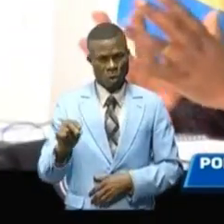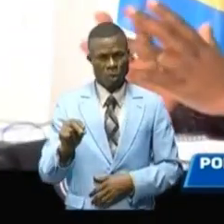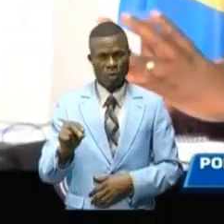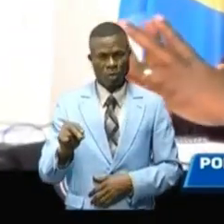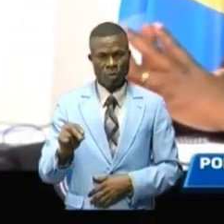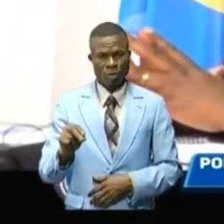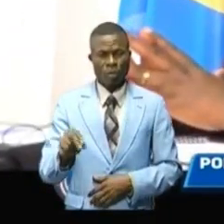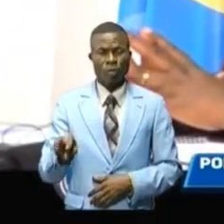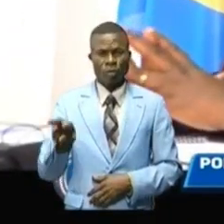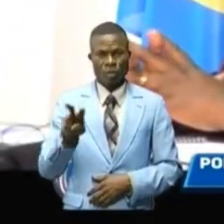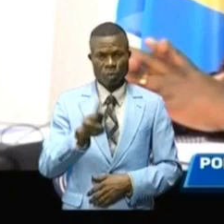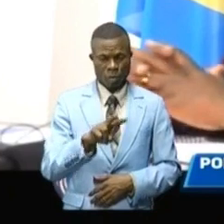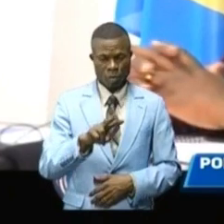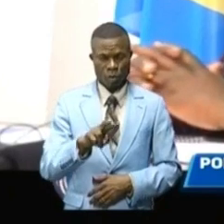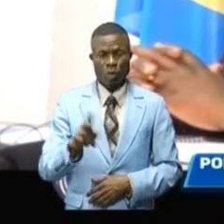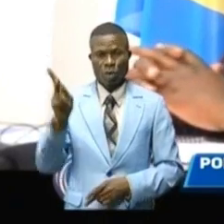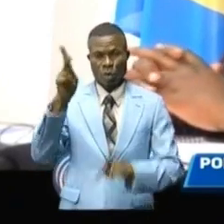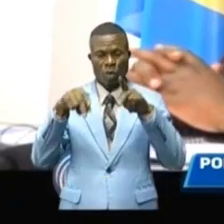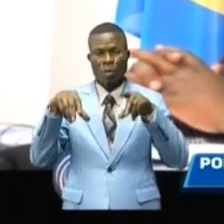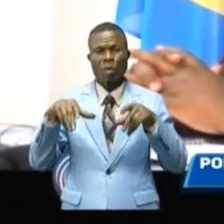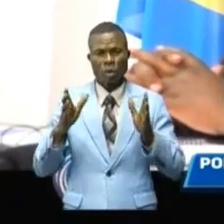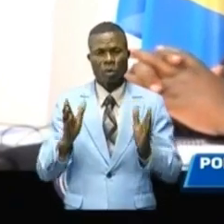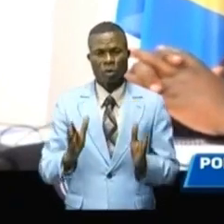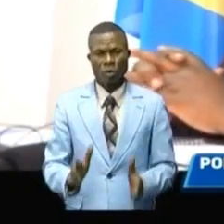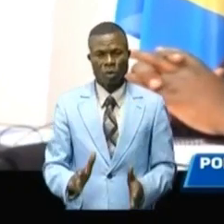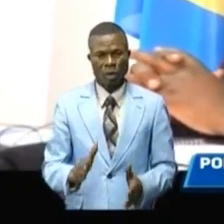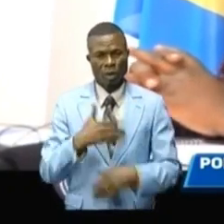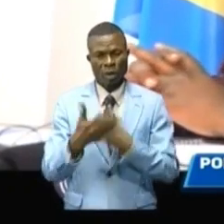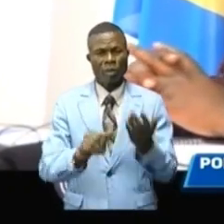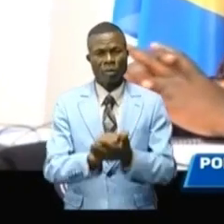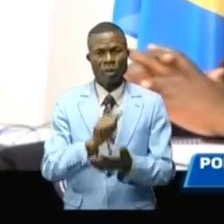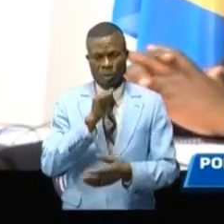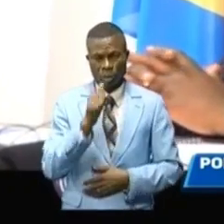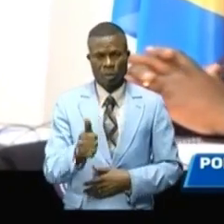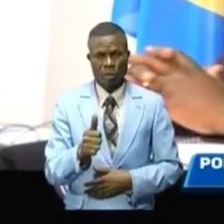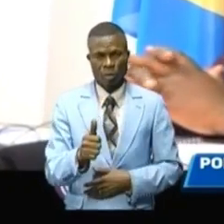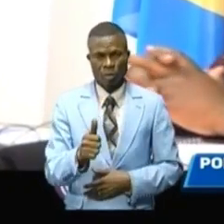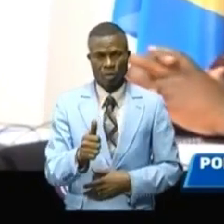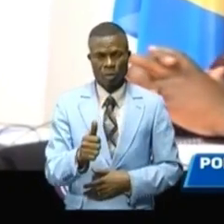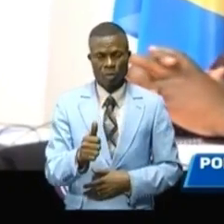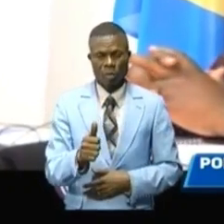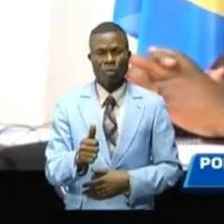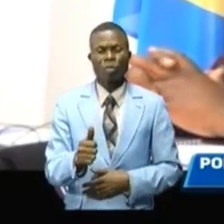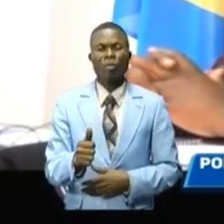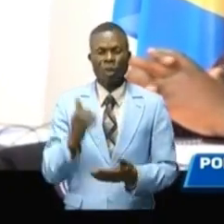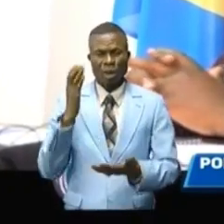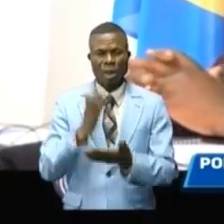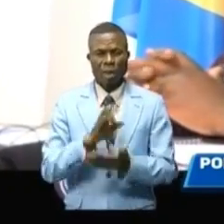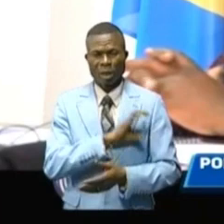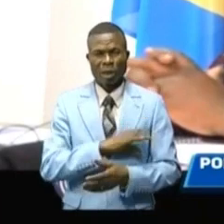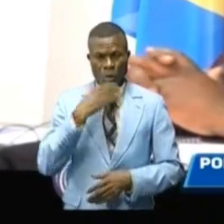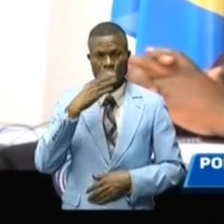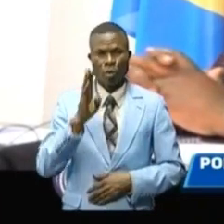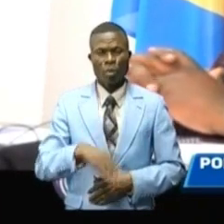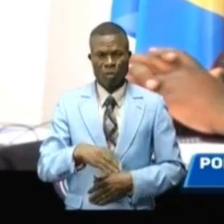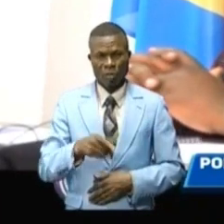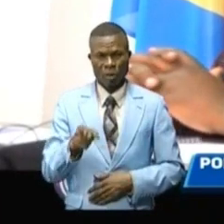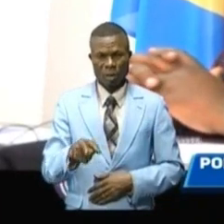invite donc, chers compatriotes, à revenir sur vos bons sentiments, de poser les